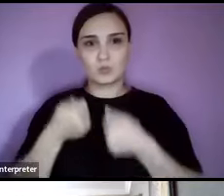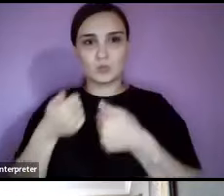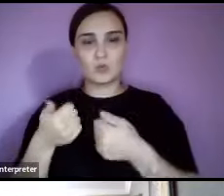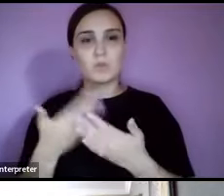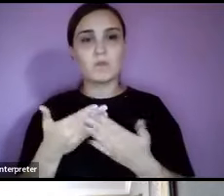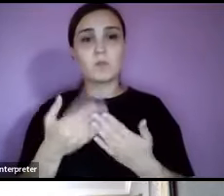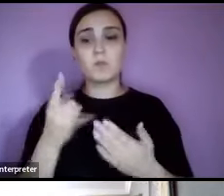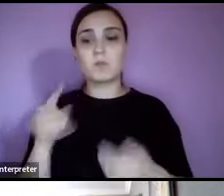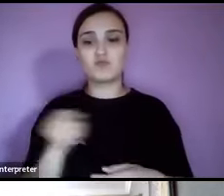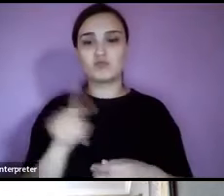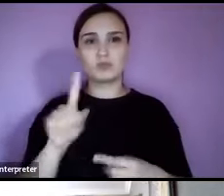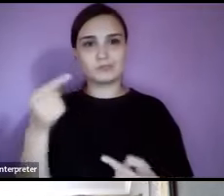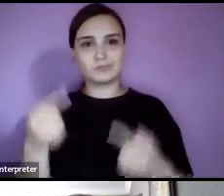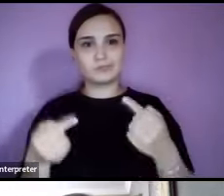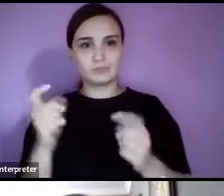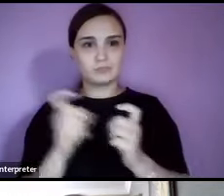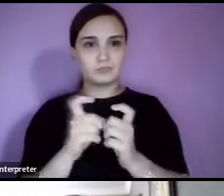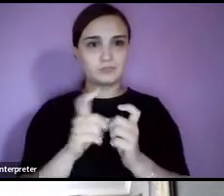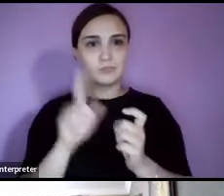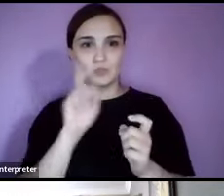აქვს უსიამოვნება,